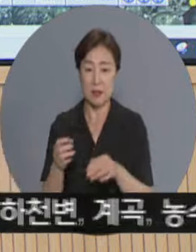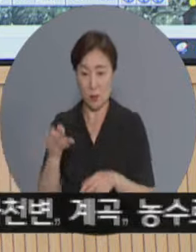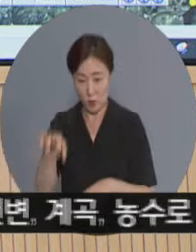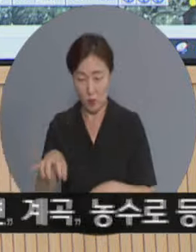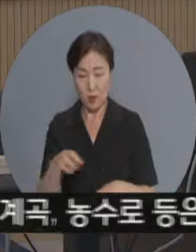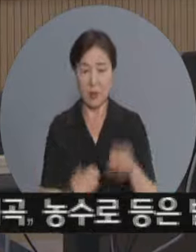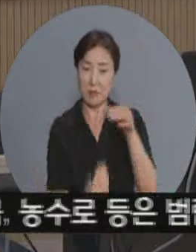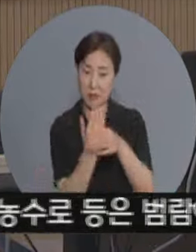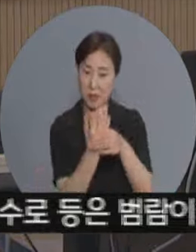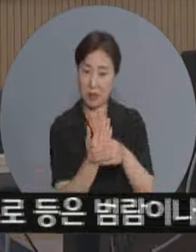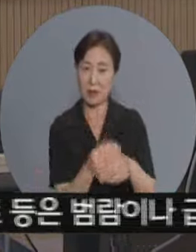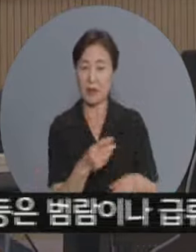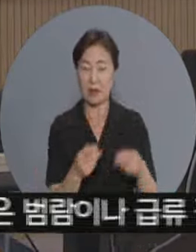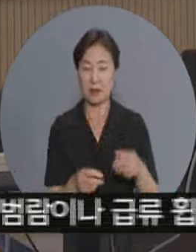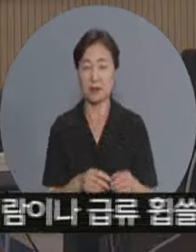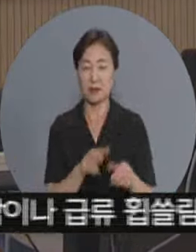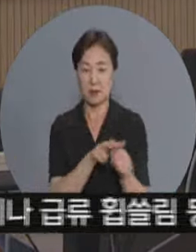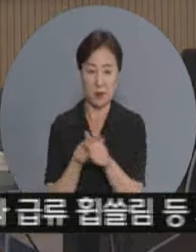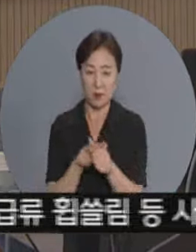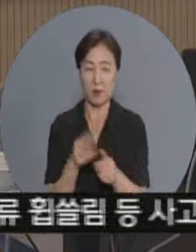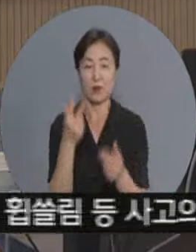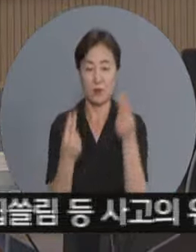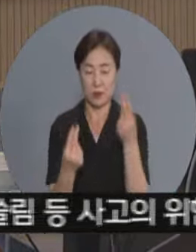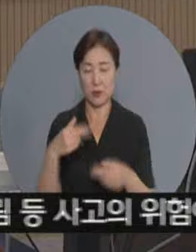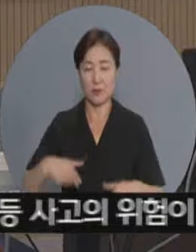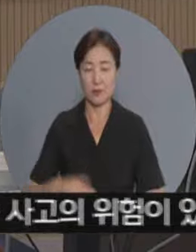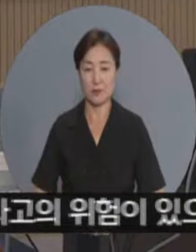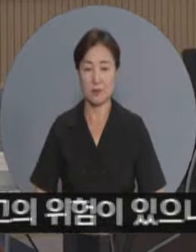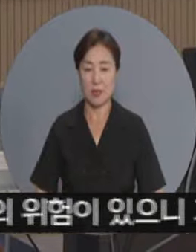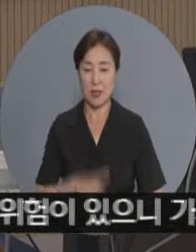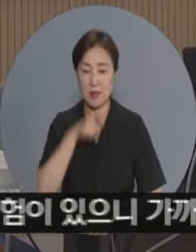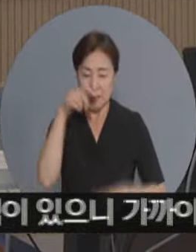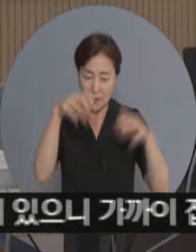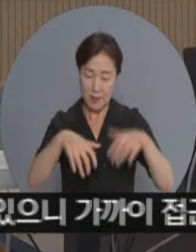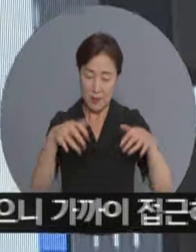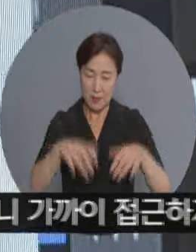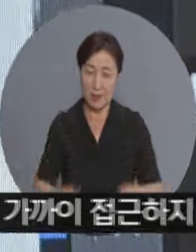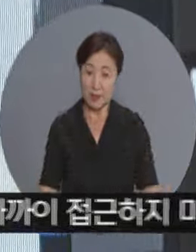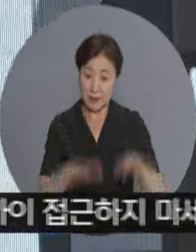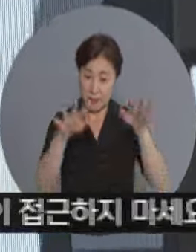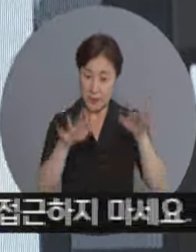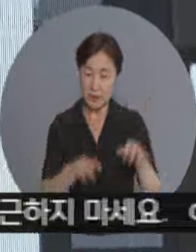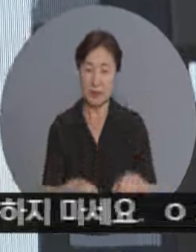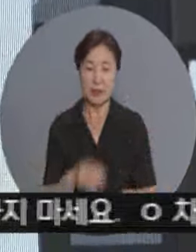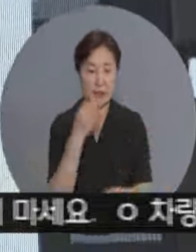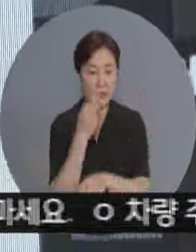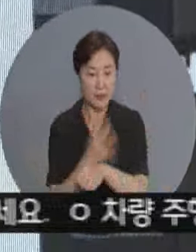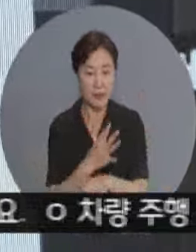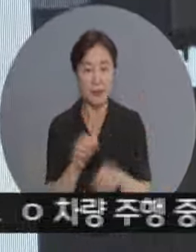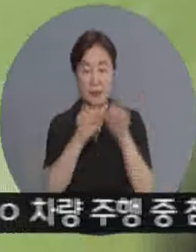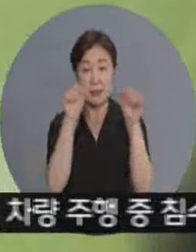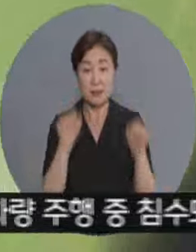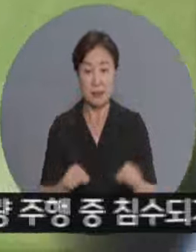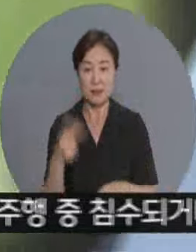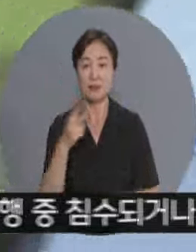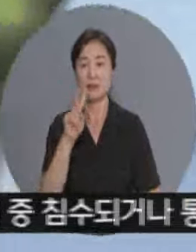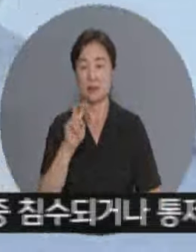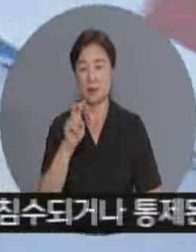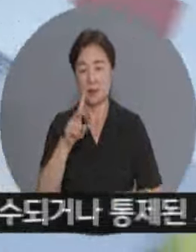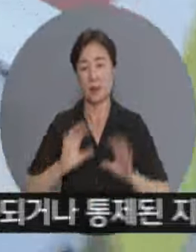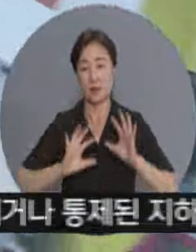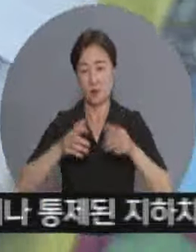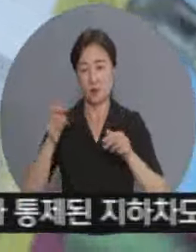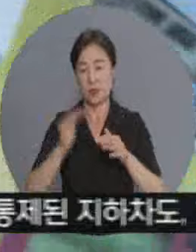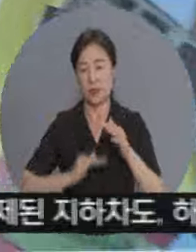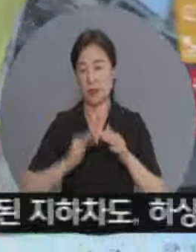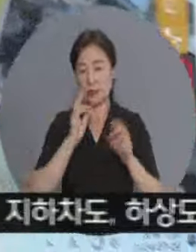수 있도록. 디지털 트윈을 기반으로 한 도시 침수 스마트 대응 시스템은 지난 2022년 국가 사업 공모를